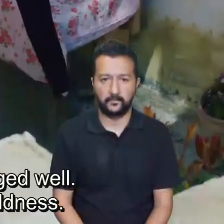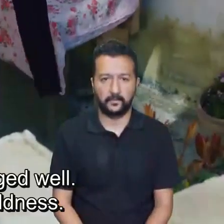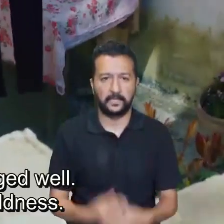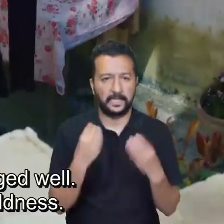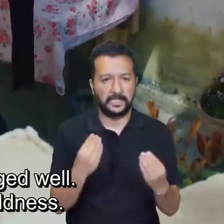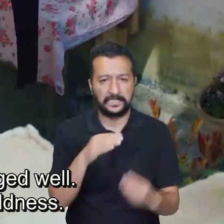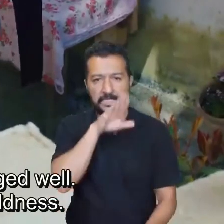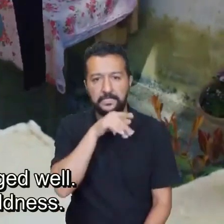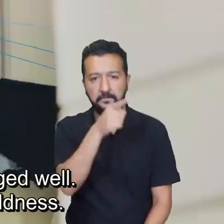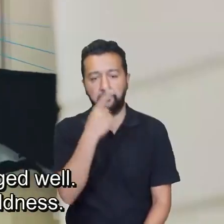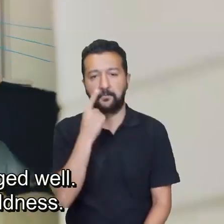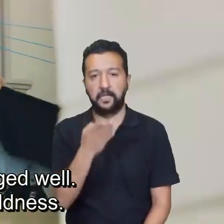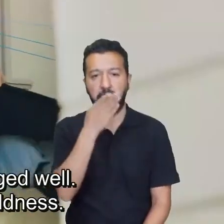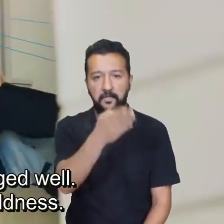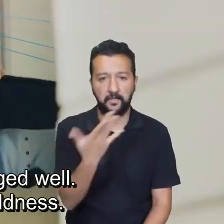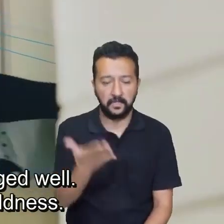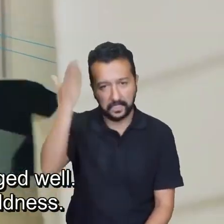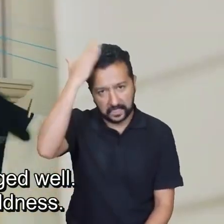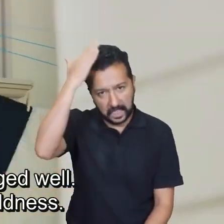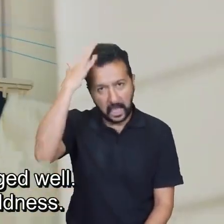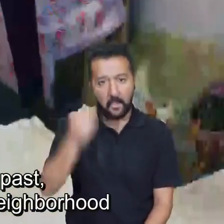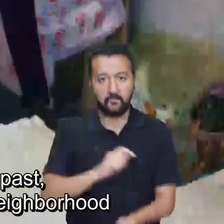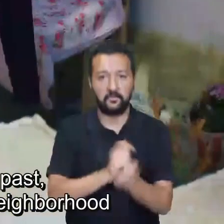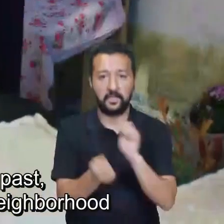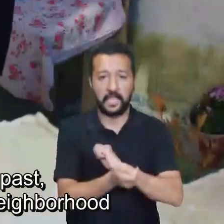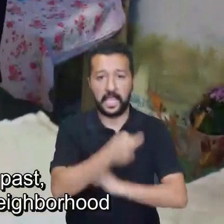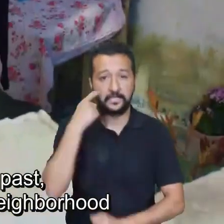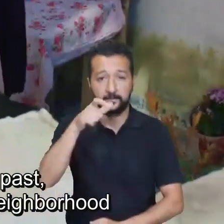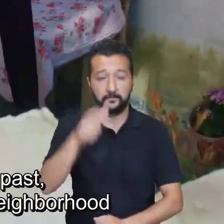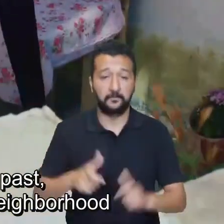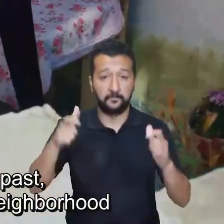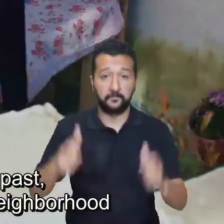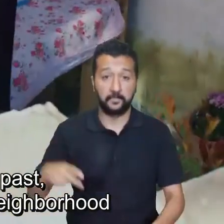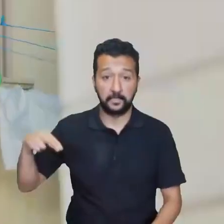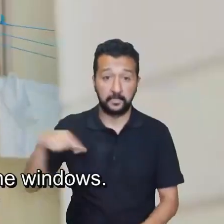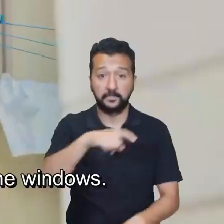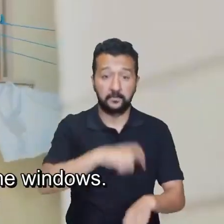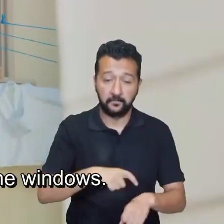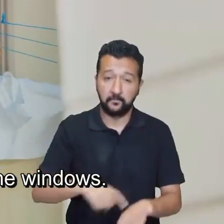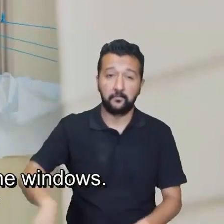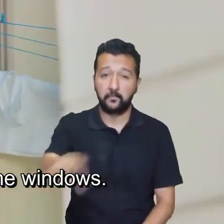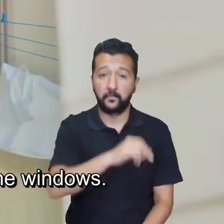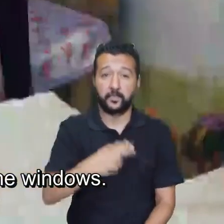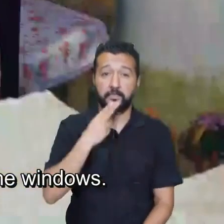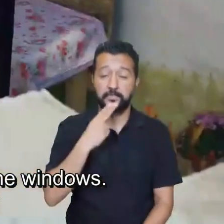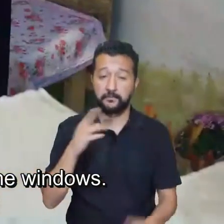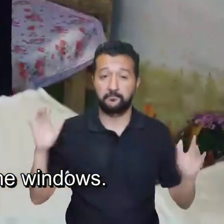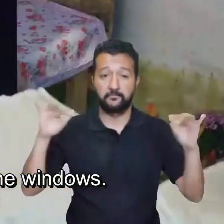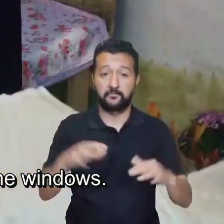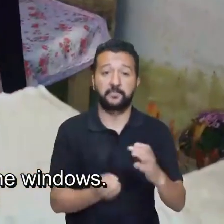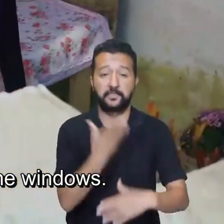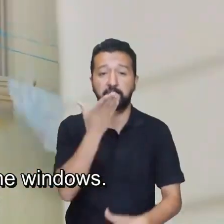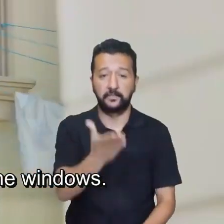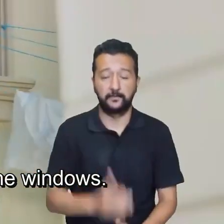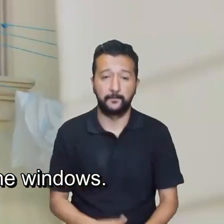İyice yaşlandı. Şuna bak. Kel ayna döndü. Eskiden mahalleden geçtiği vakit bütün kızlar camlara